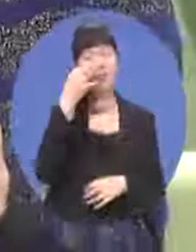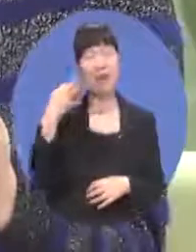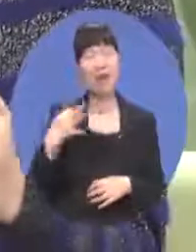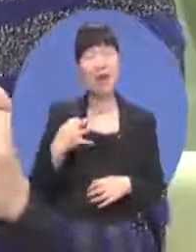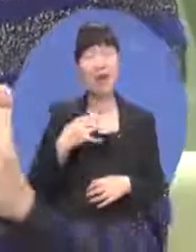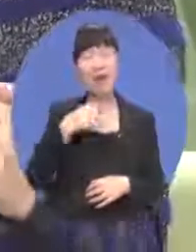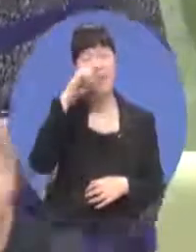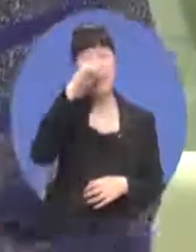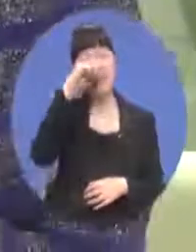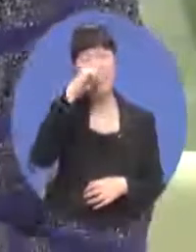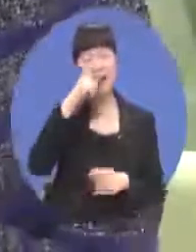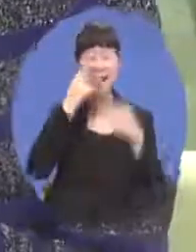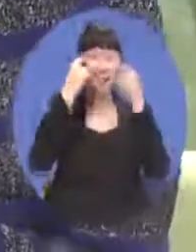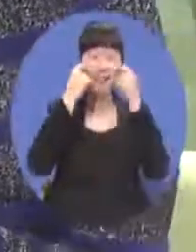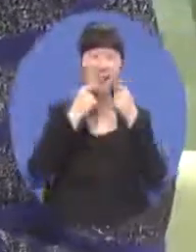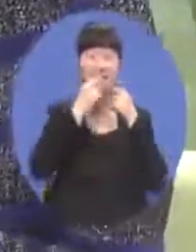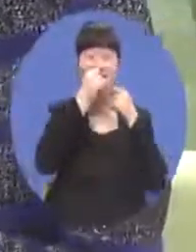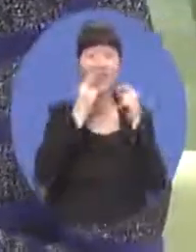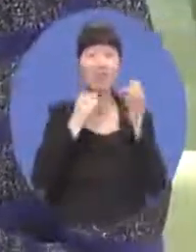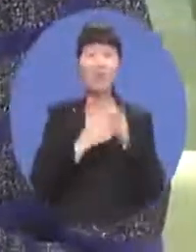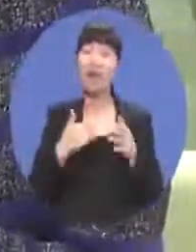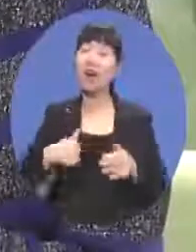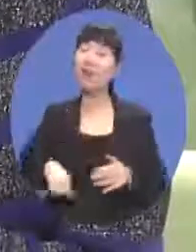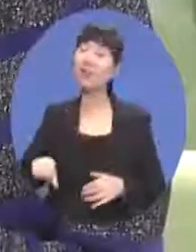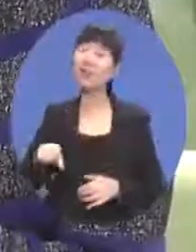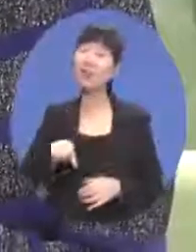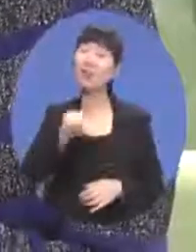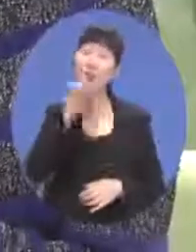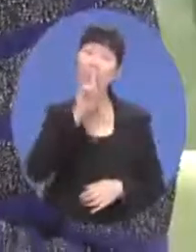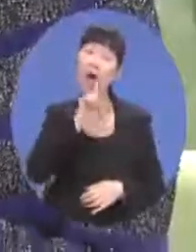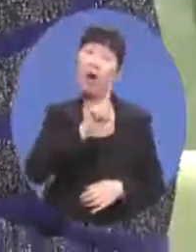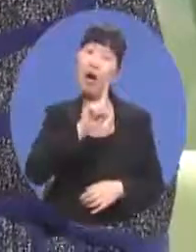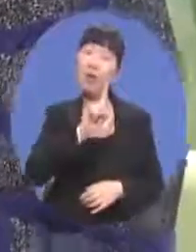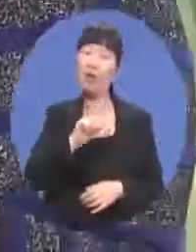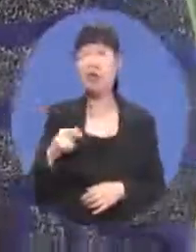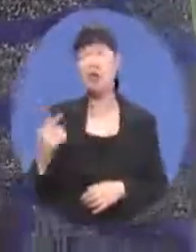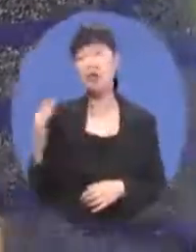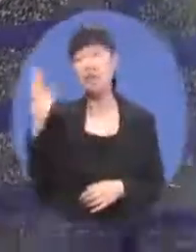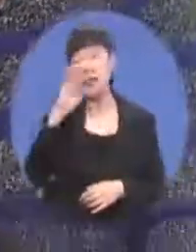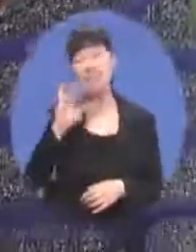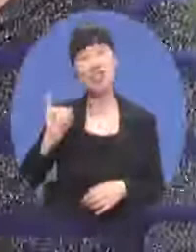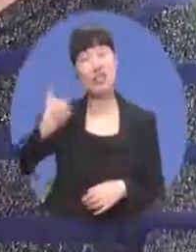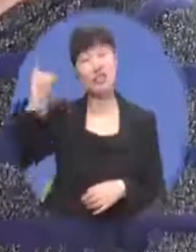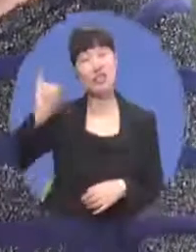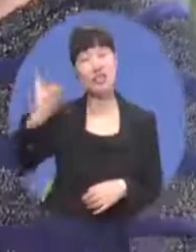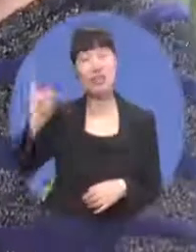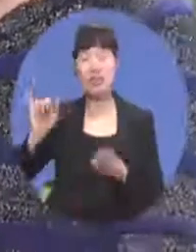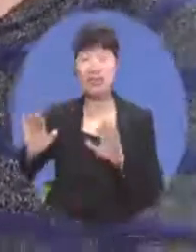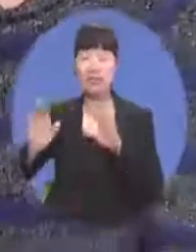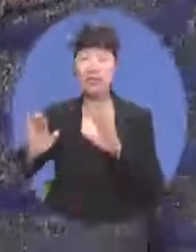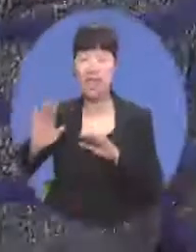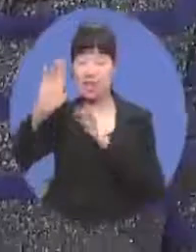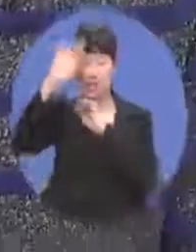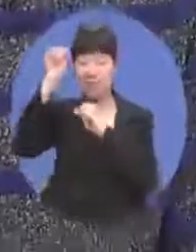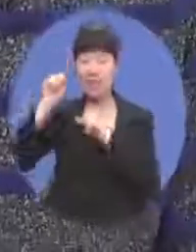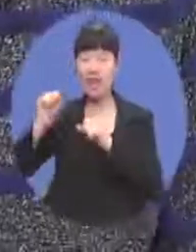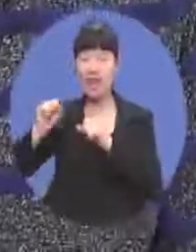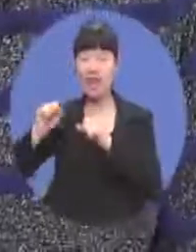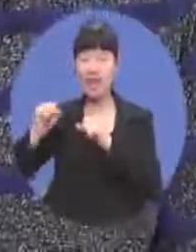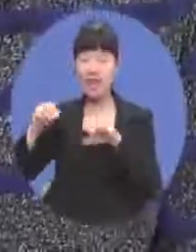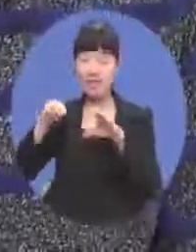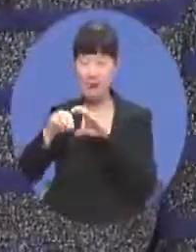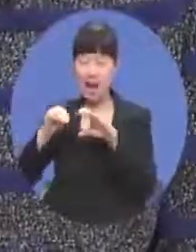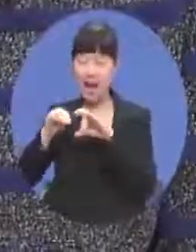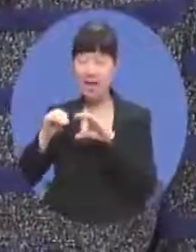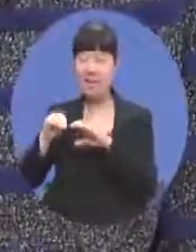눈물이 다 나더라. 우리 생민이 어떤 부분이 제일 좋았어? 저는 그 못된 언니가요. 어허. 못된 언니가 그 막 신발 막 발에